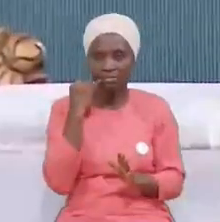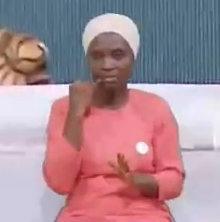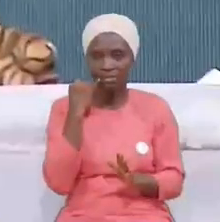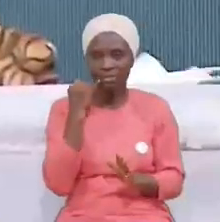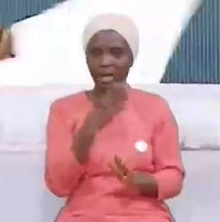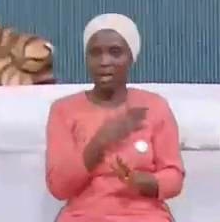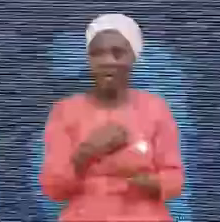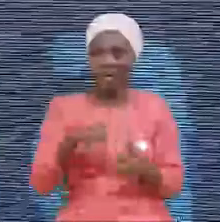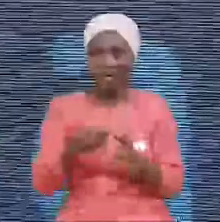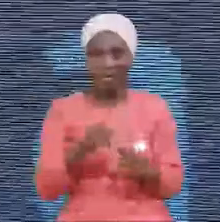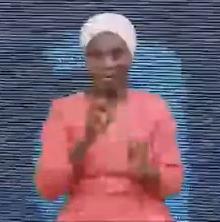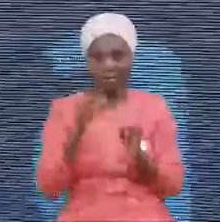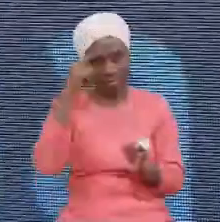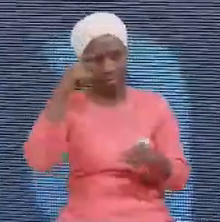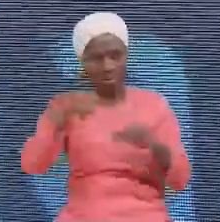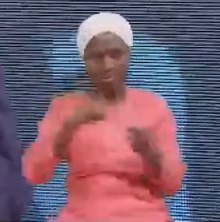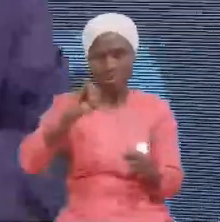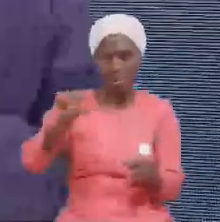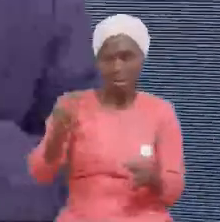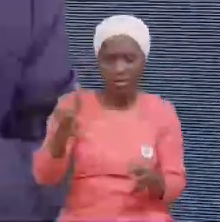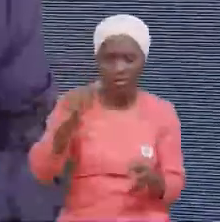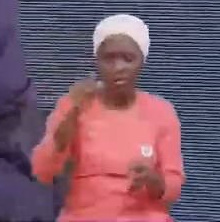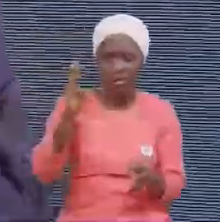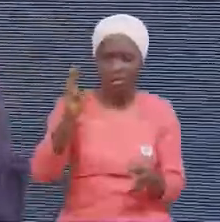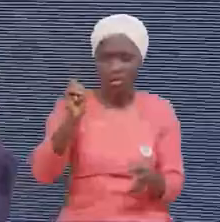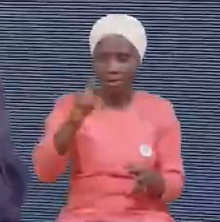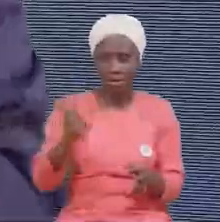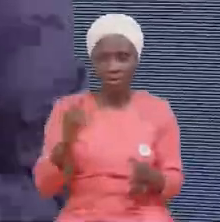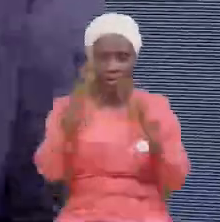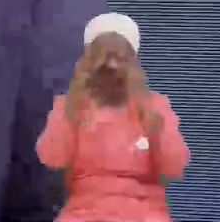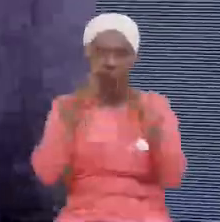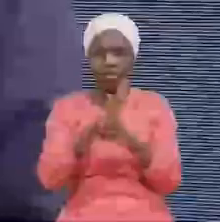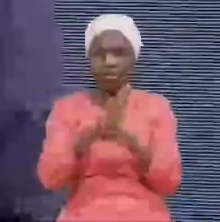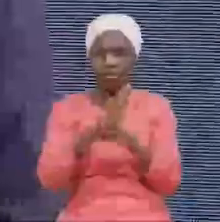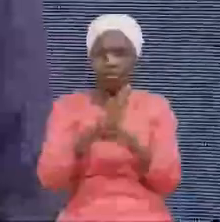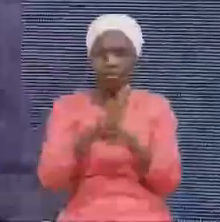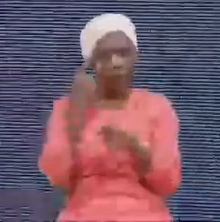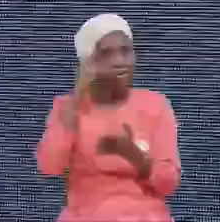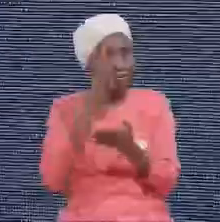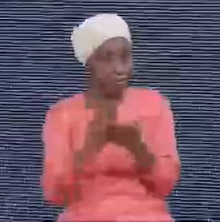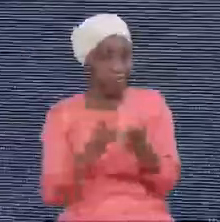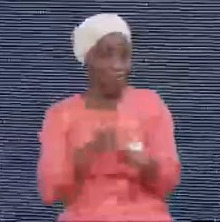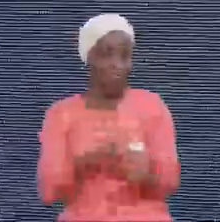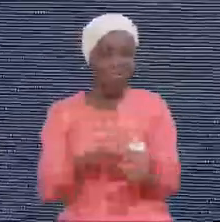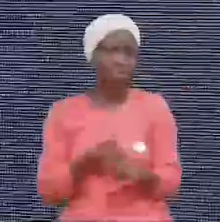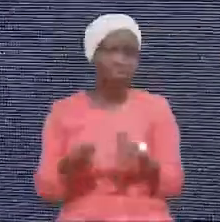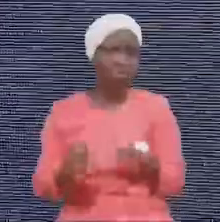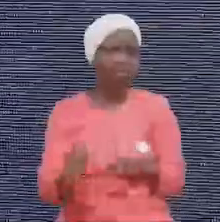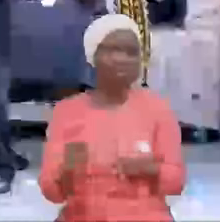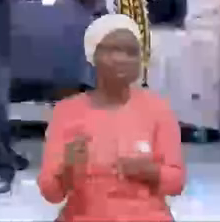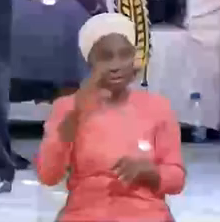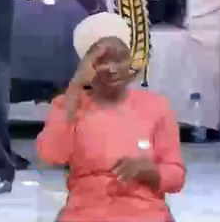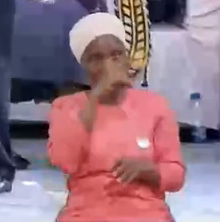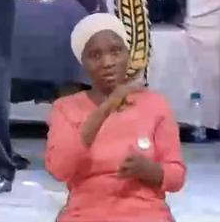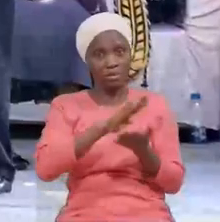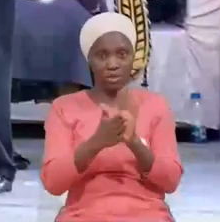Et vous pensez à Jabez, dans la tristesse. Mais il est devenu